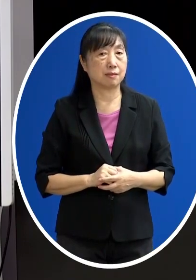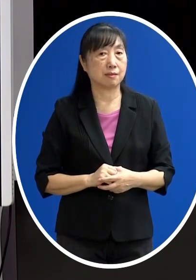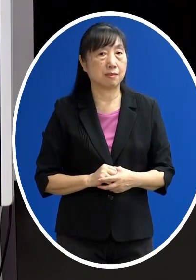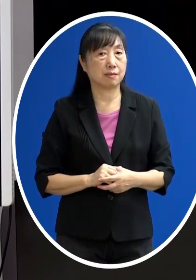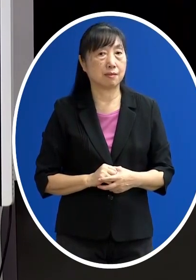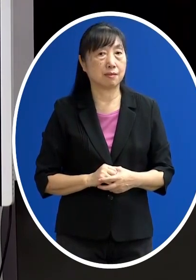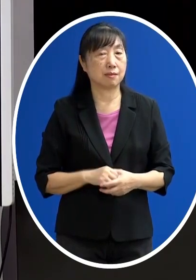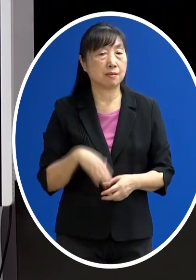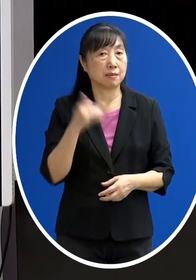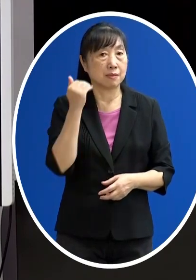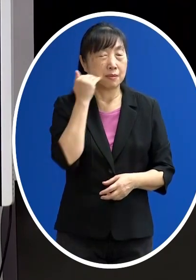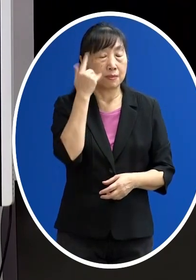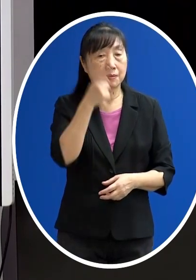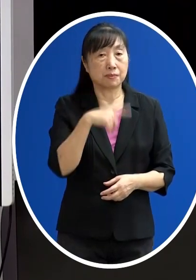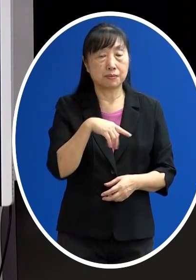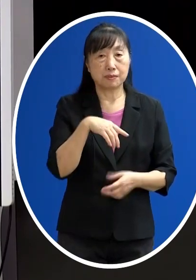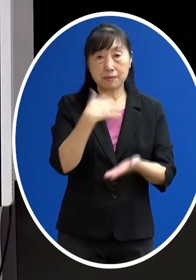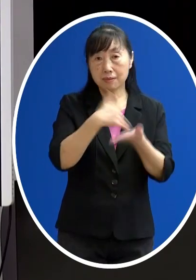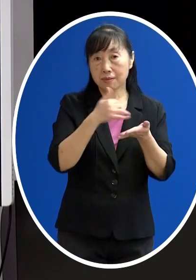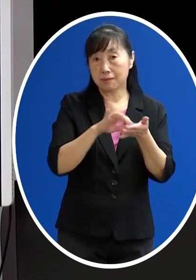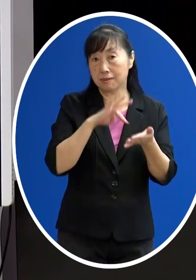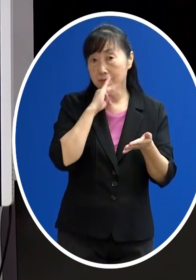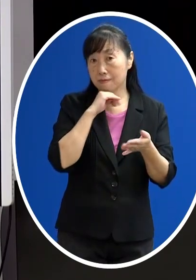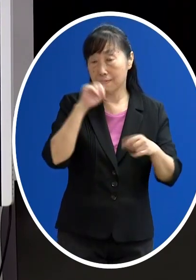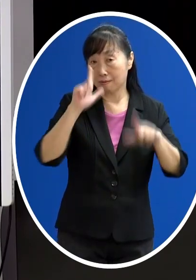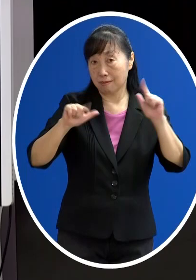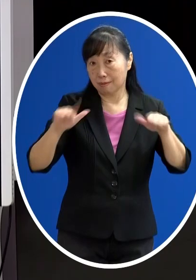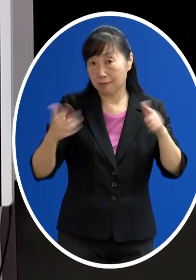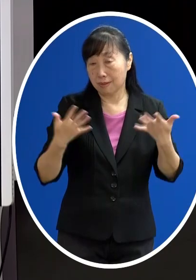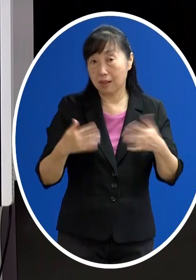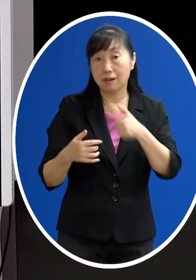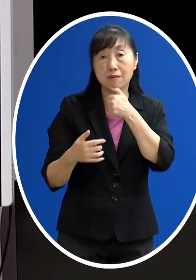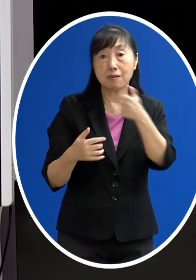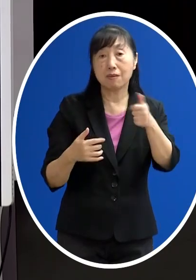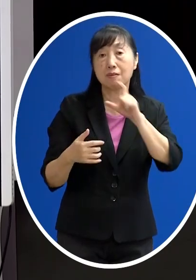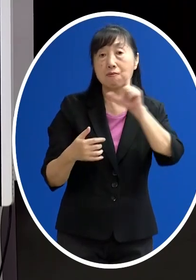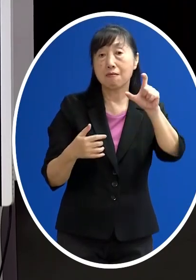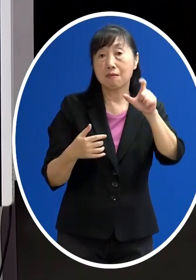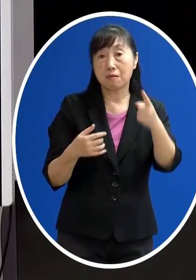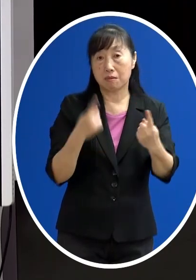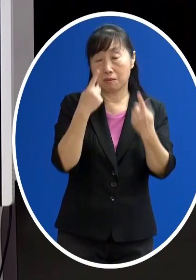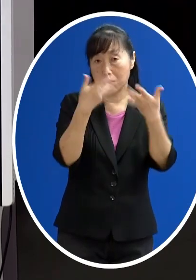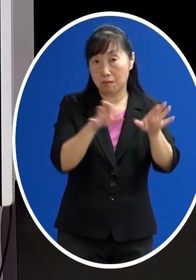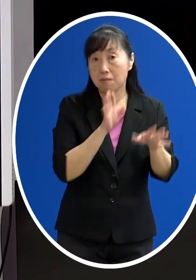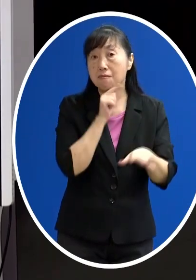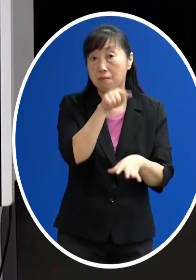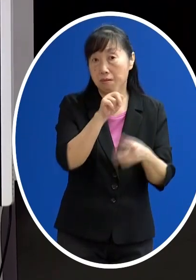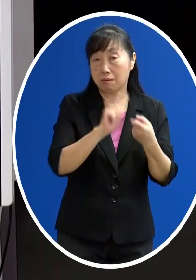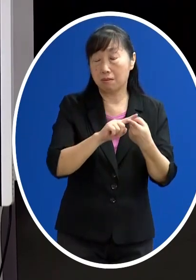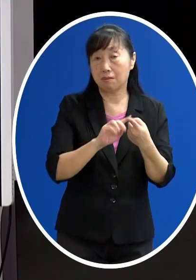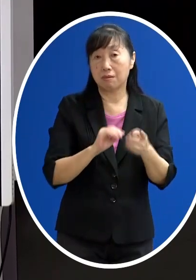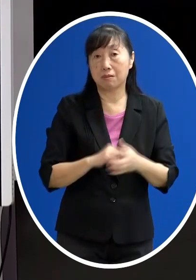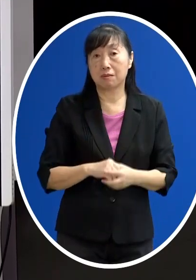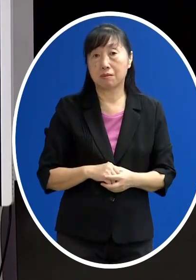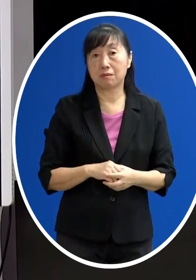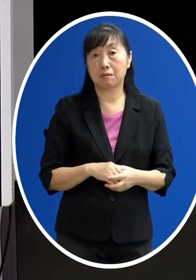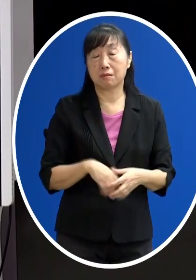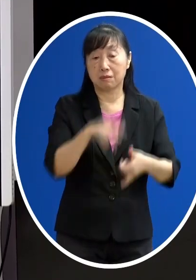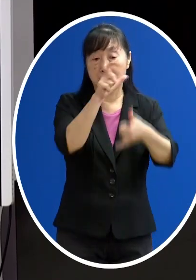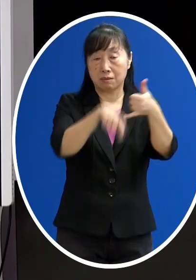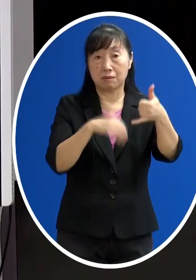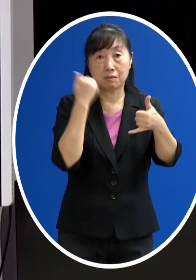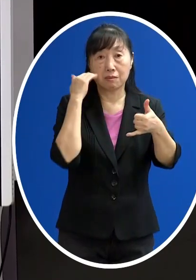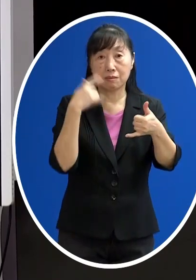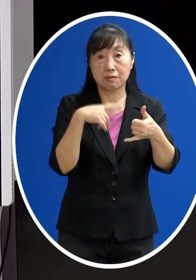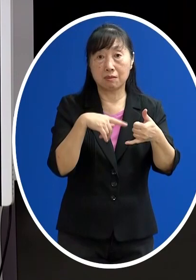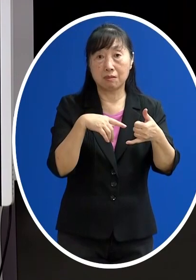好，如果用不同年龄层的个案数，我们刚才说50-60岁是最多的嘛，那在这些个案里面，同一个年龄